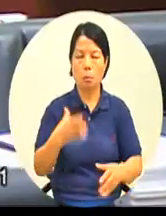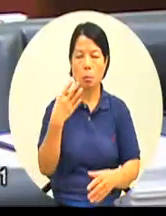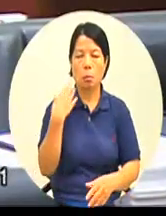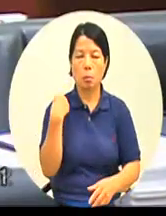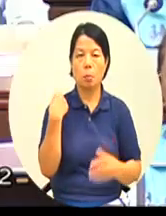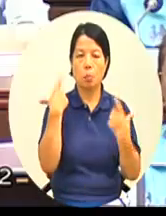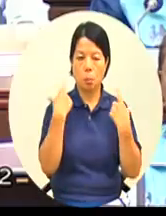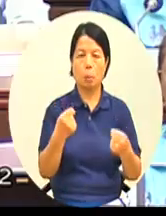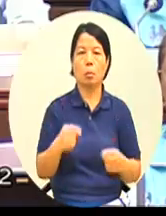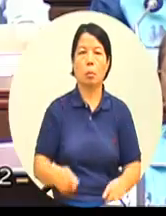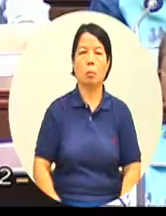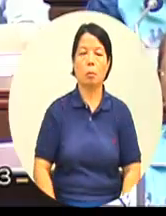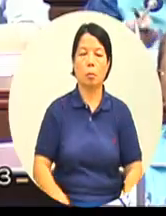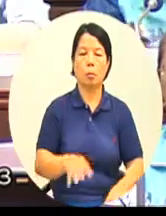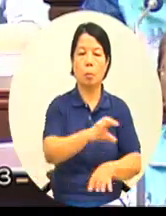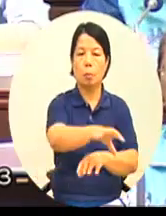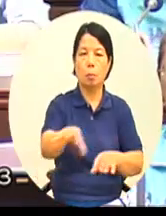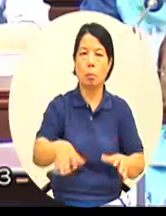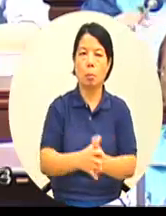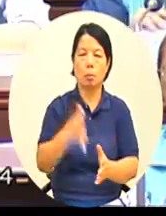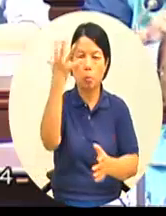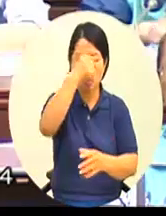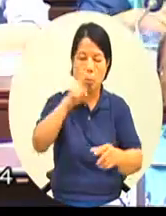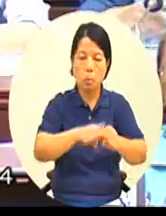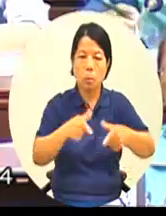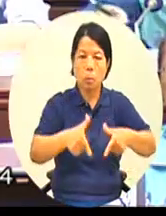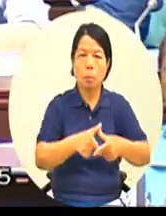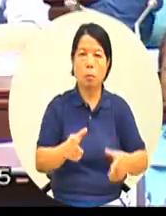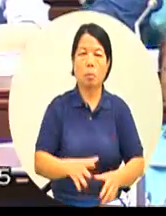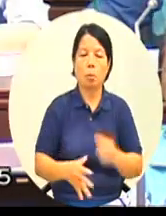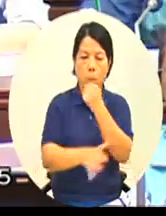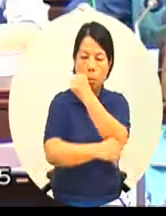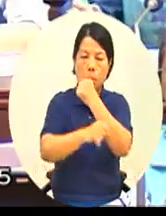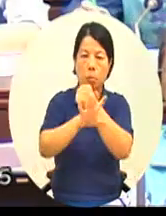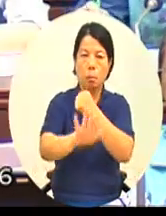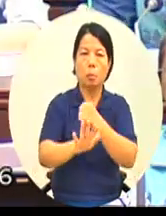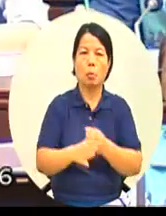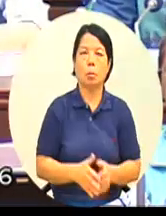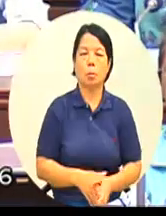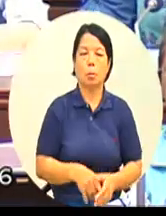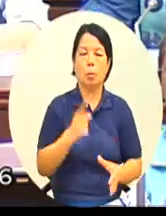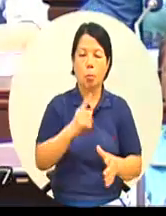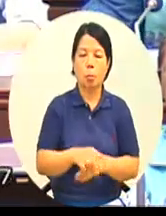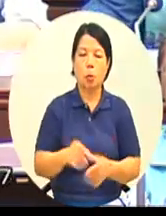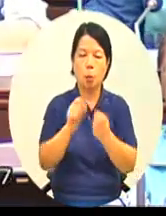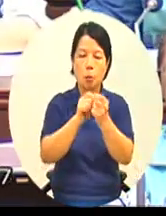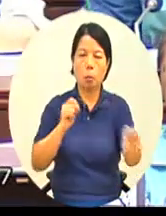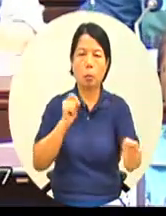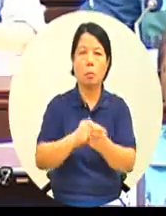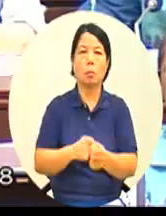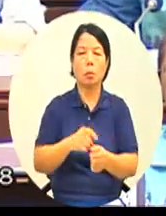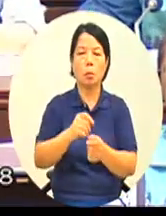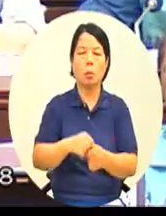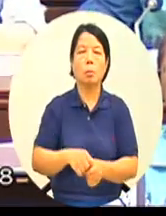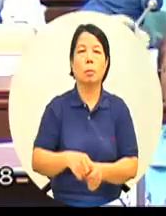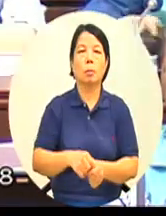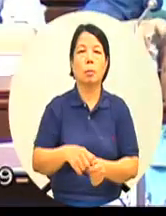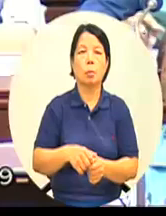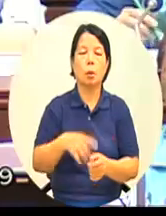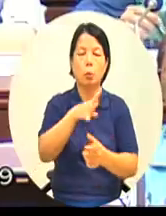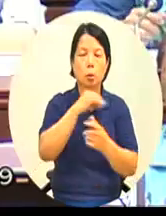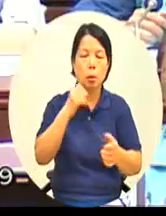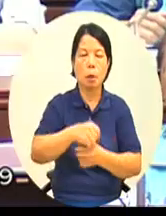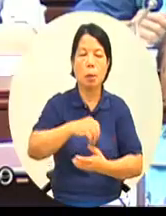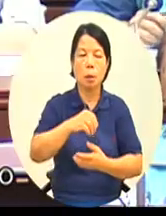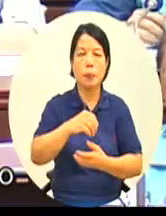我们原本其实各地的老人中心有一些基本的，他可能本来就有长青，他可能本来有日间服务，可能有送